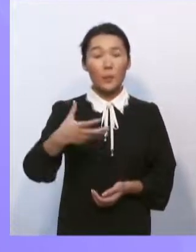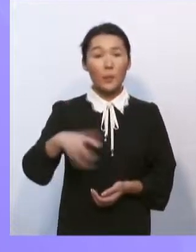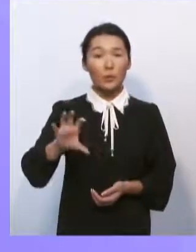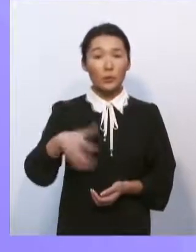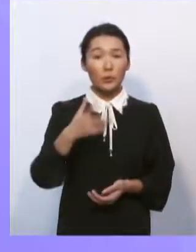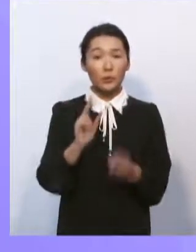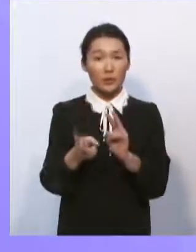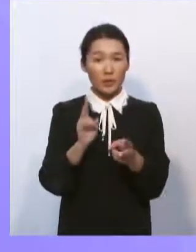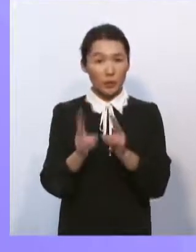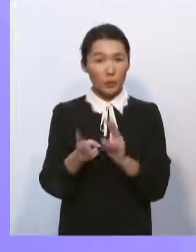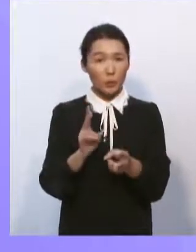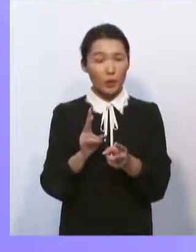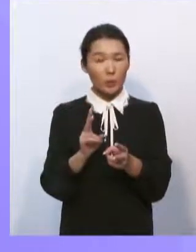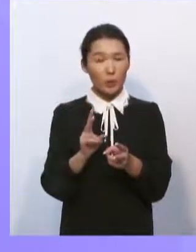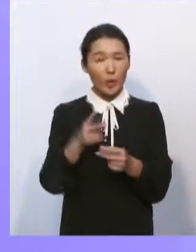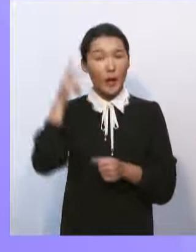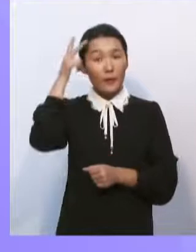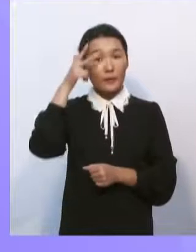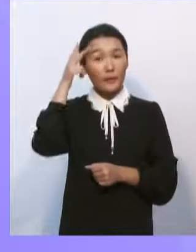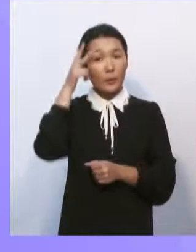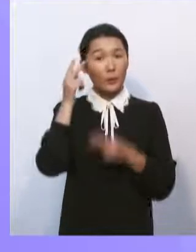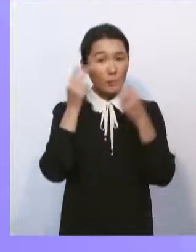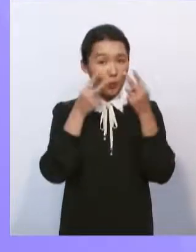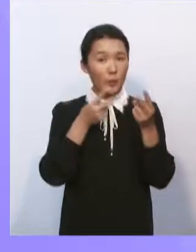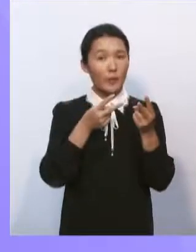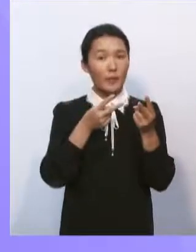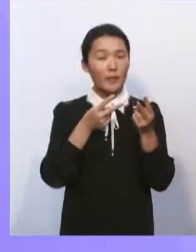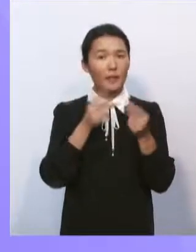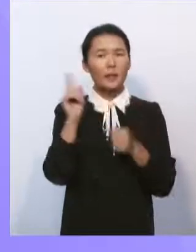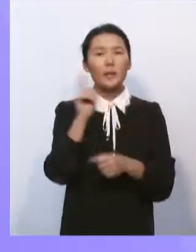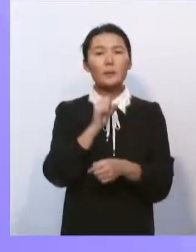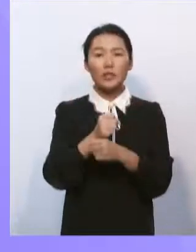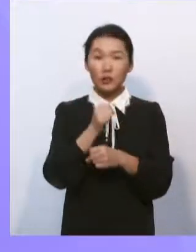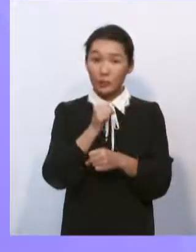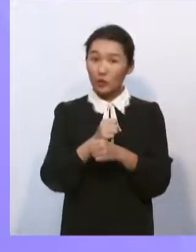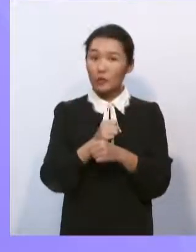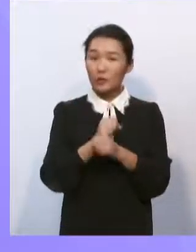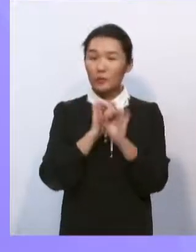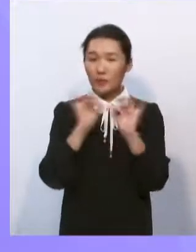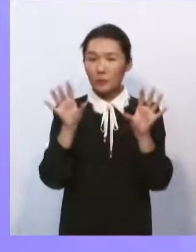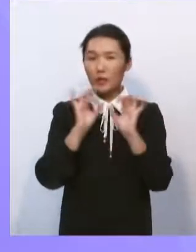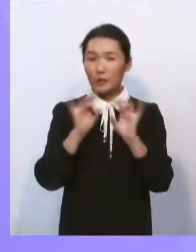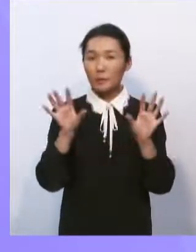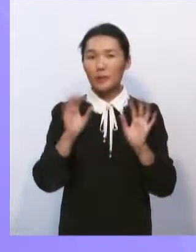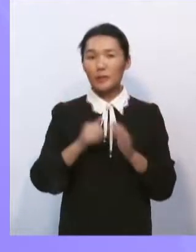Боорсоктун жасалышы тууралуу видеону көрүү менен эмне кылып жатканы тууралуу айтып